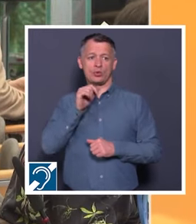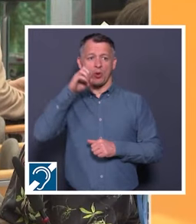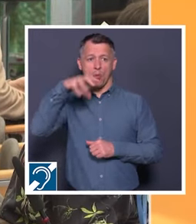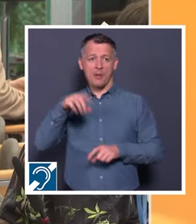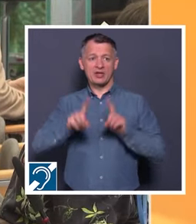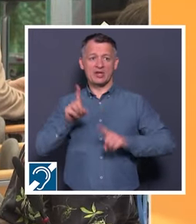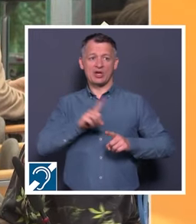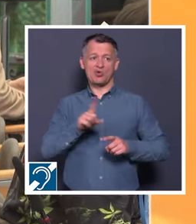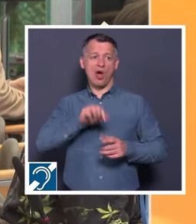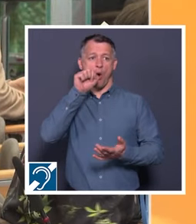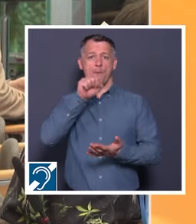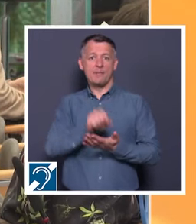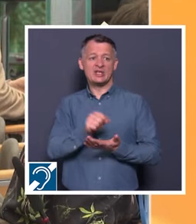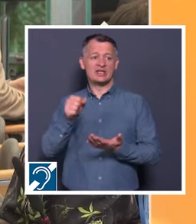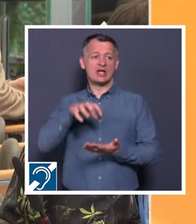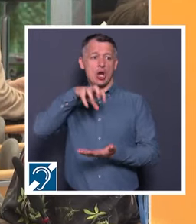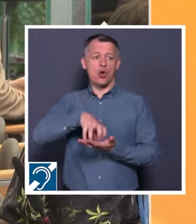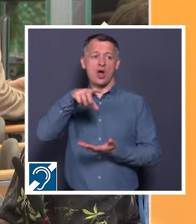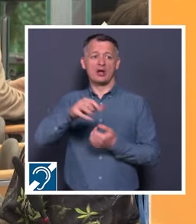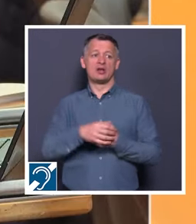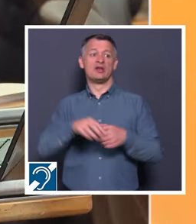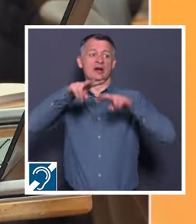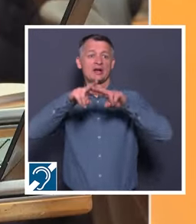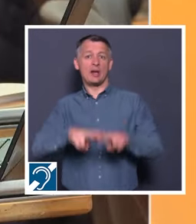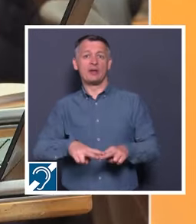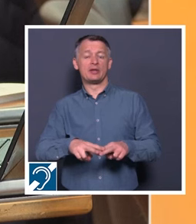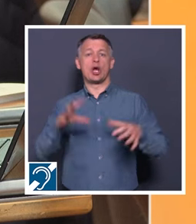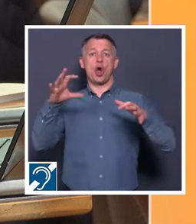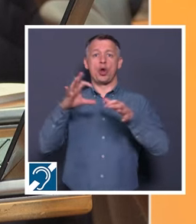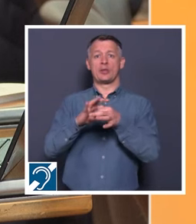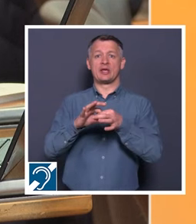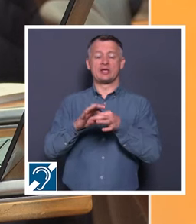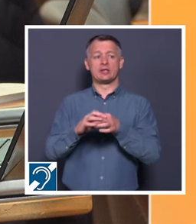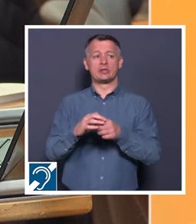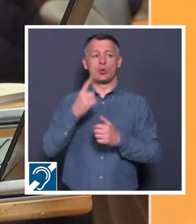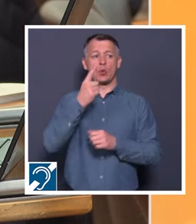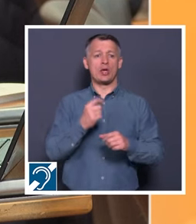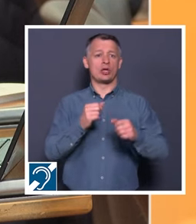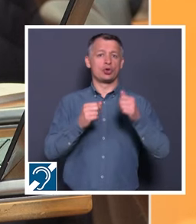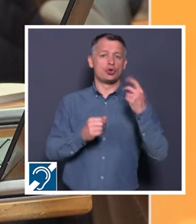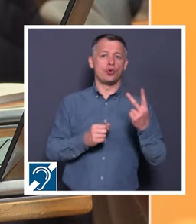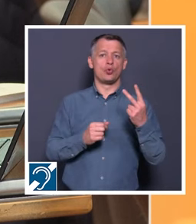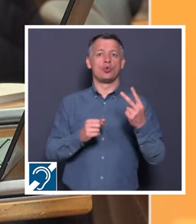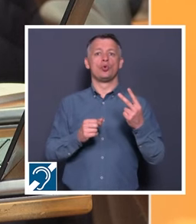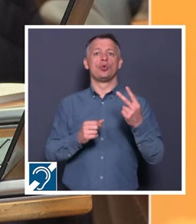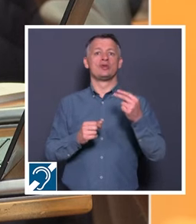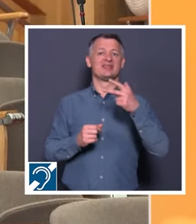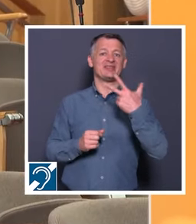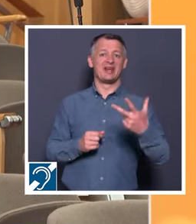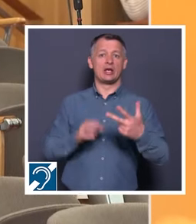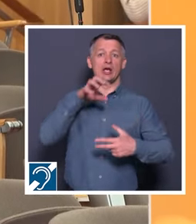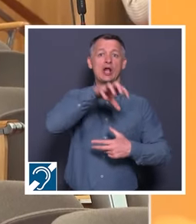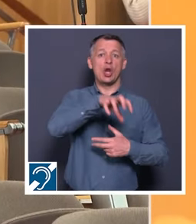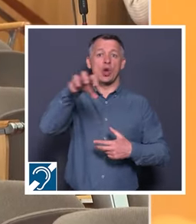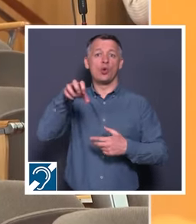oamenii, dacă nu au presă locală, rămân conectați la una, două, trei surse care